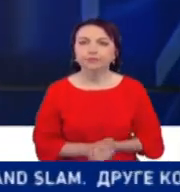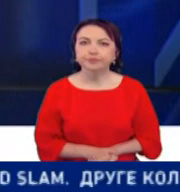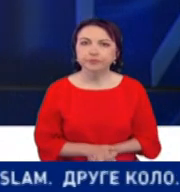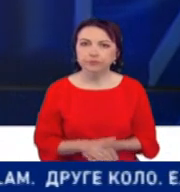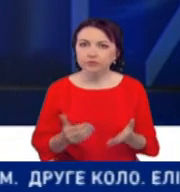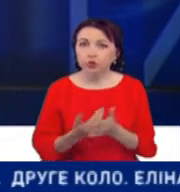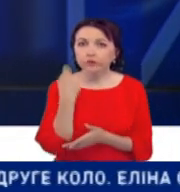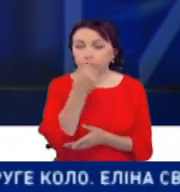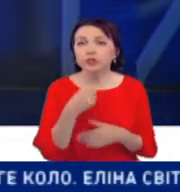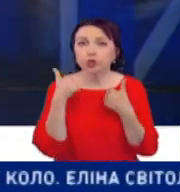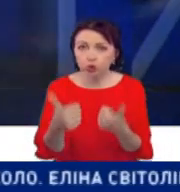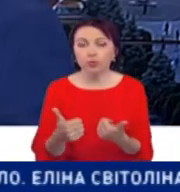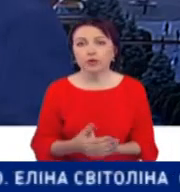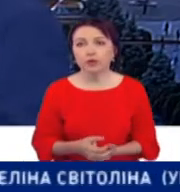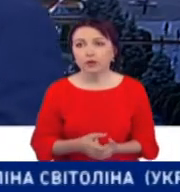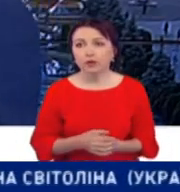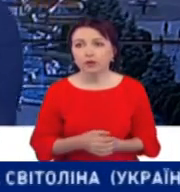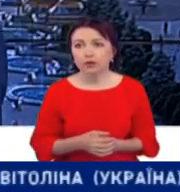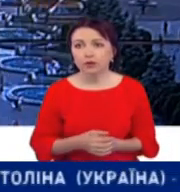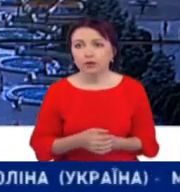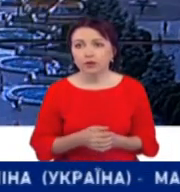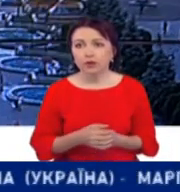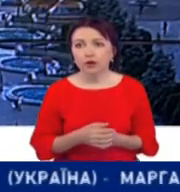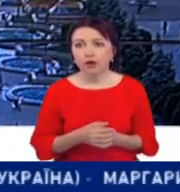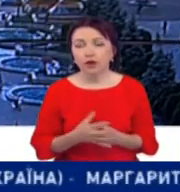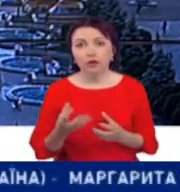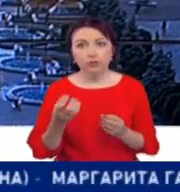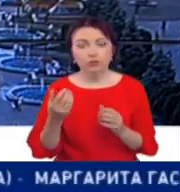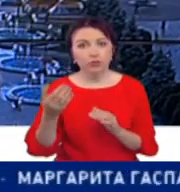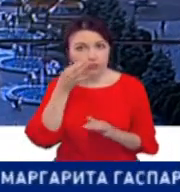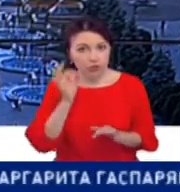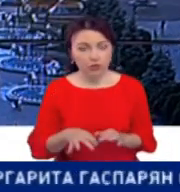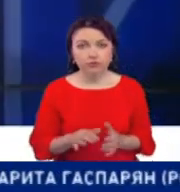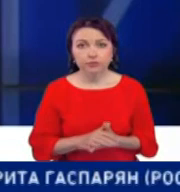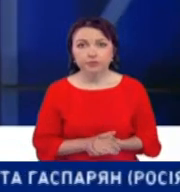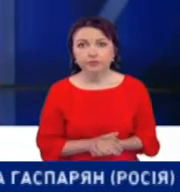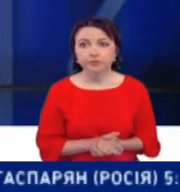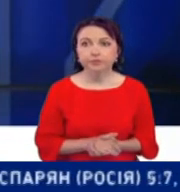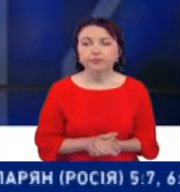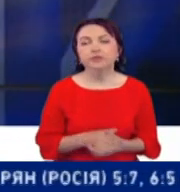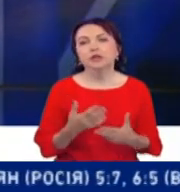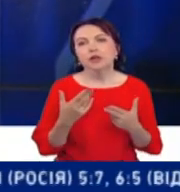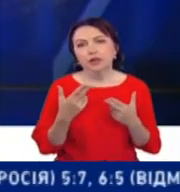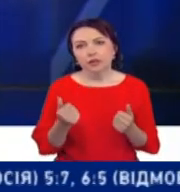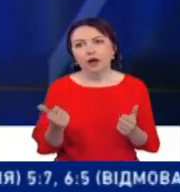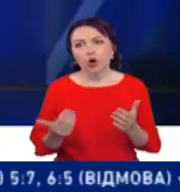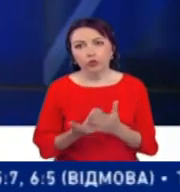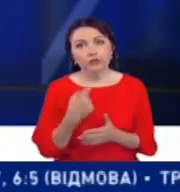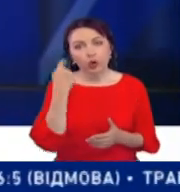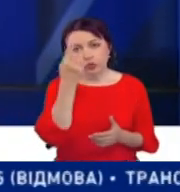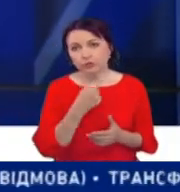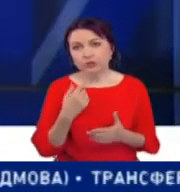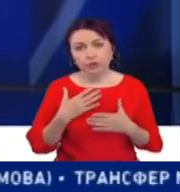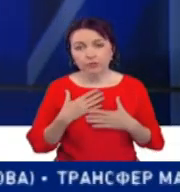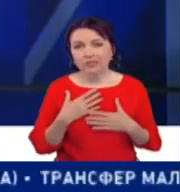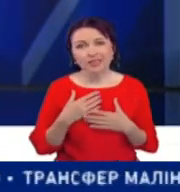нові обличчя добре, а БЕК оцей, його ж теж треба мати, очевидно, скажіть. Однозначно, оновлення, ну, особисто для мене, це не